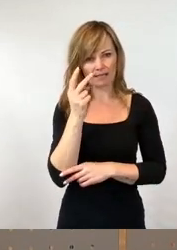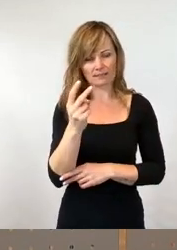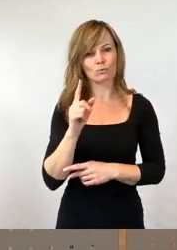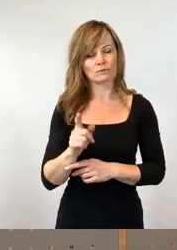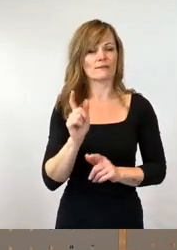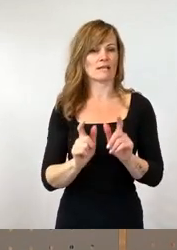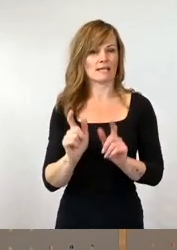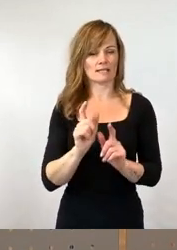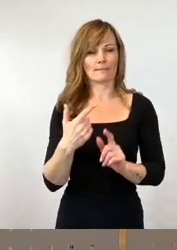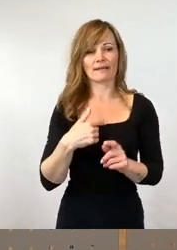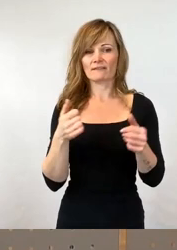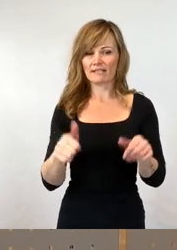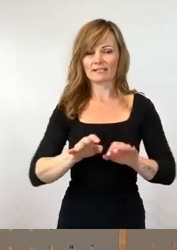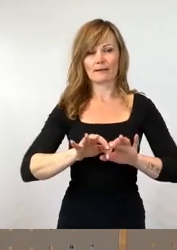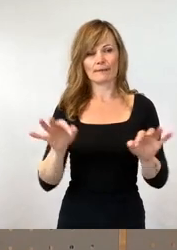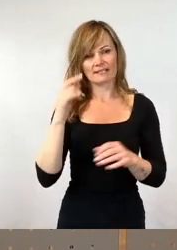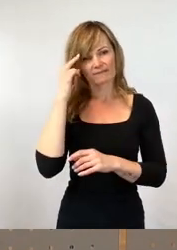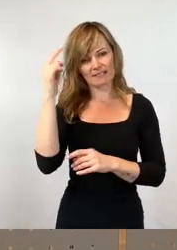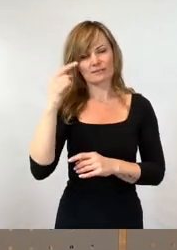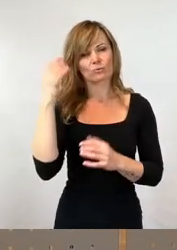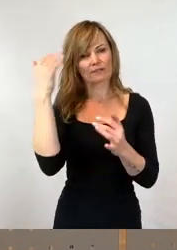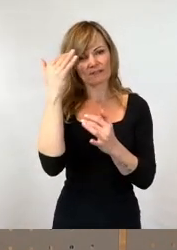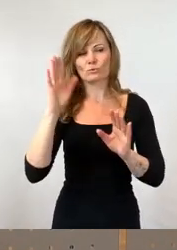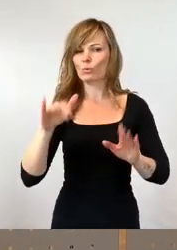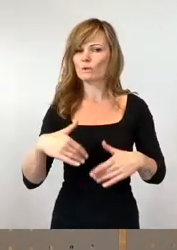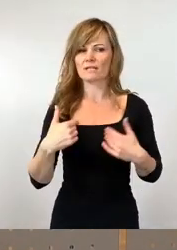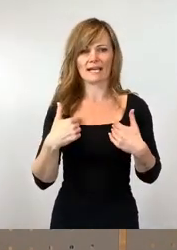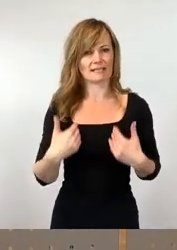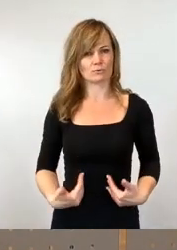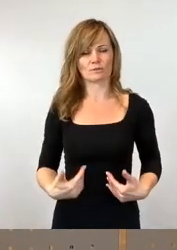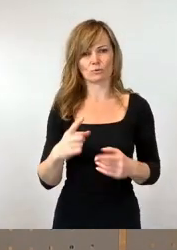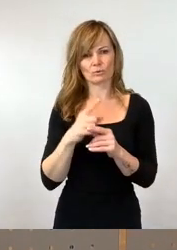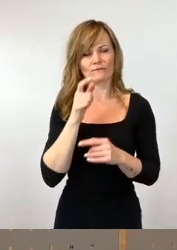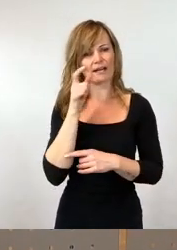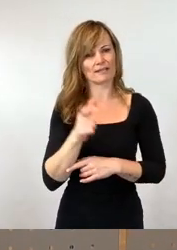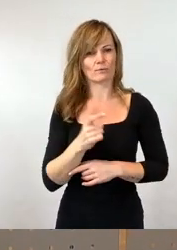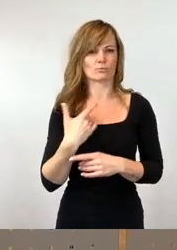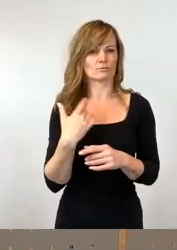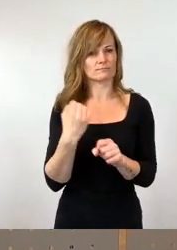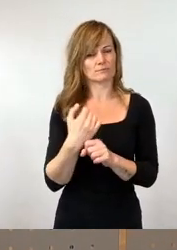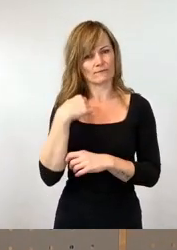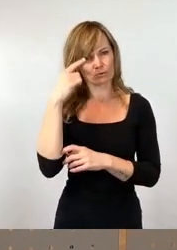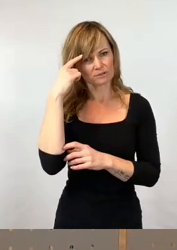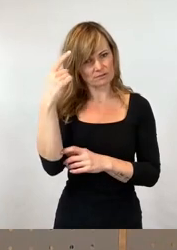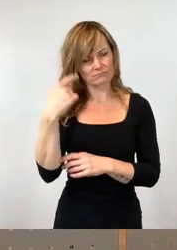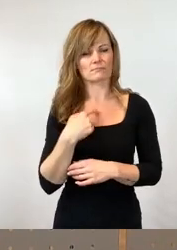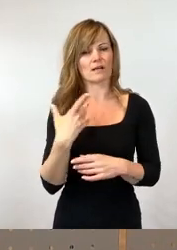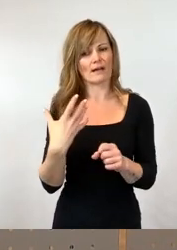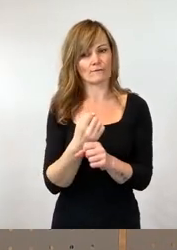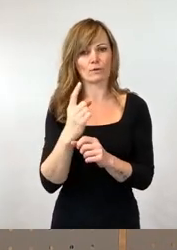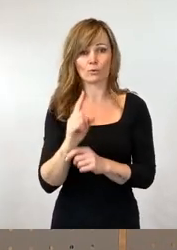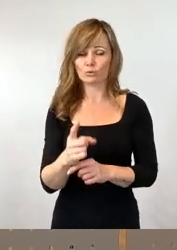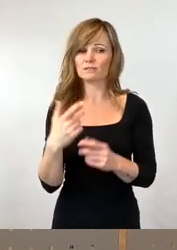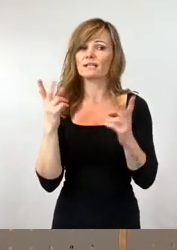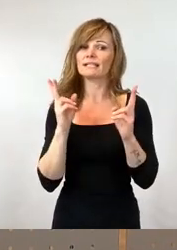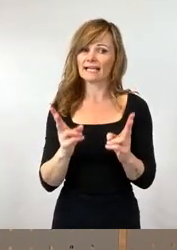Pflicht nach bestem Wissen und Gewissen uneigennützig und verantwortungsbewusst zu erfüllen und Gerechtigkeit gegenüber allen